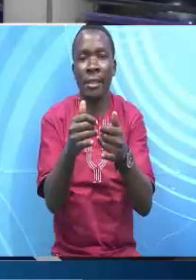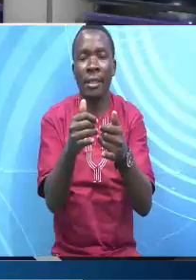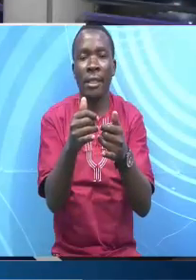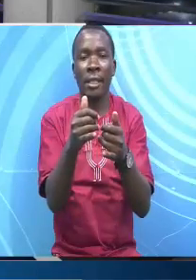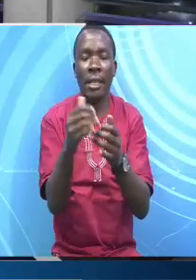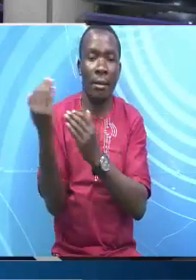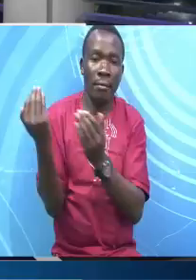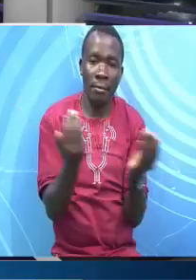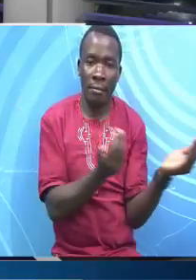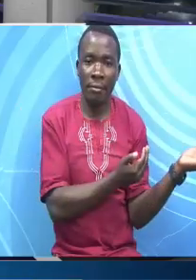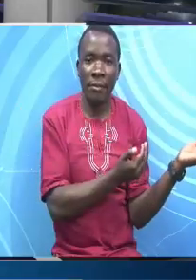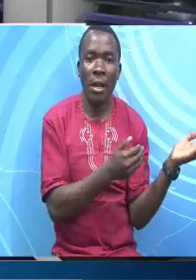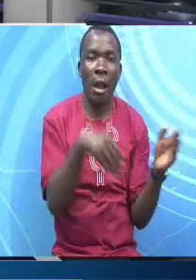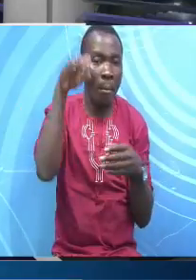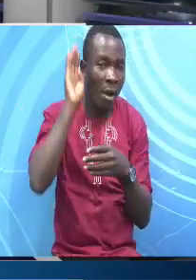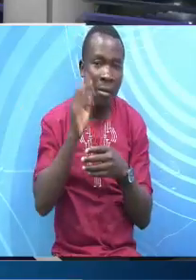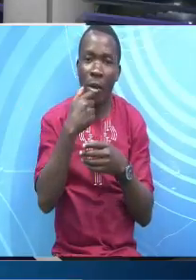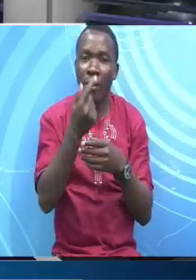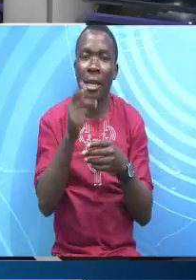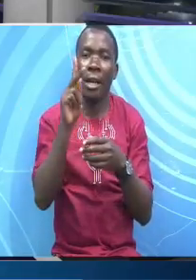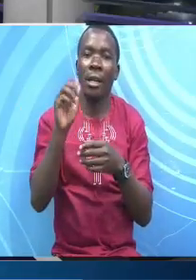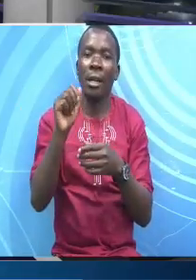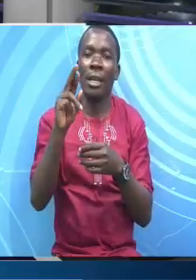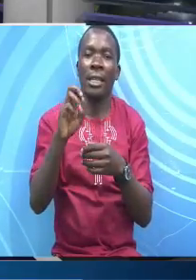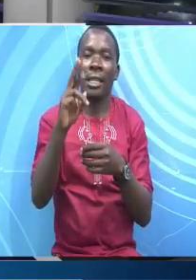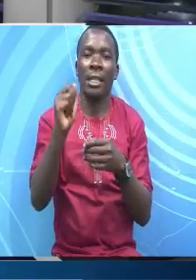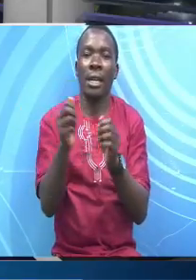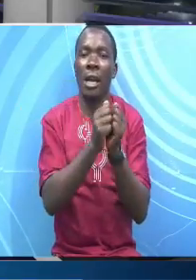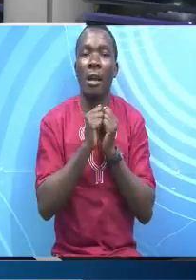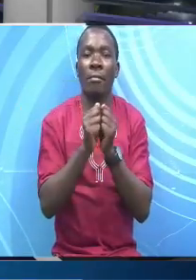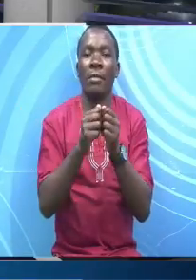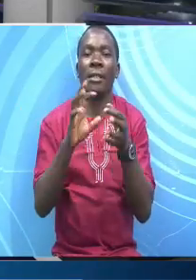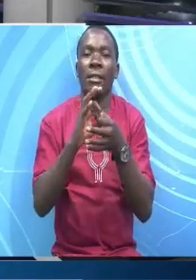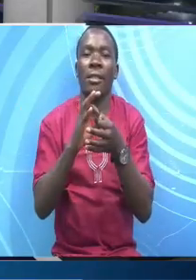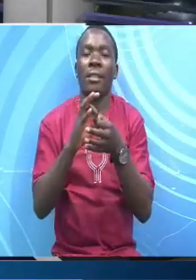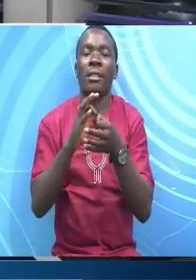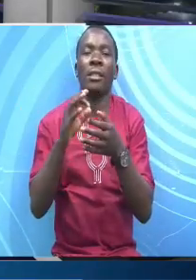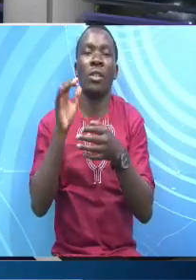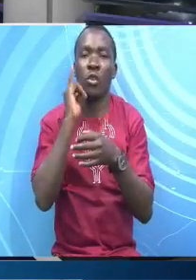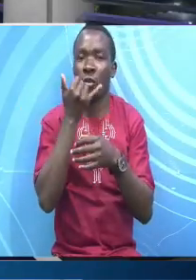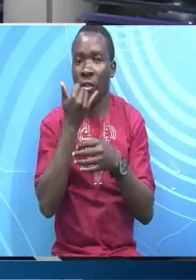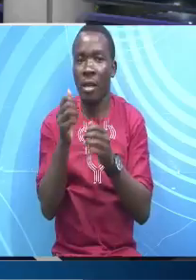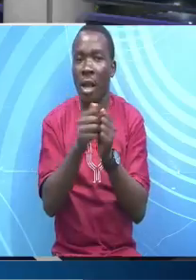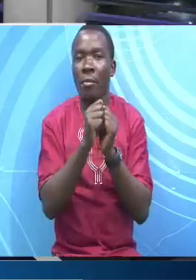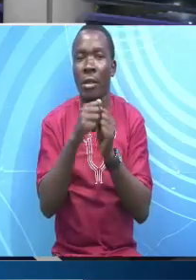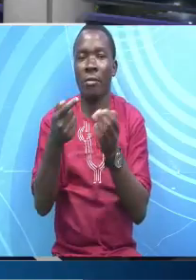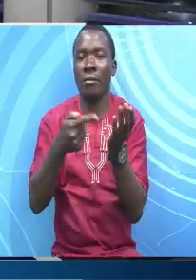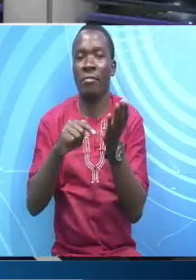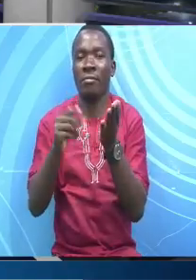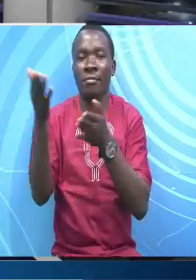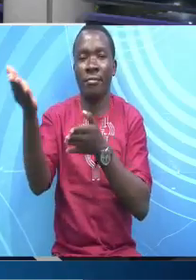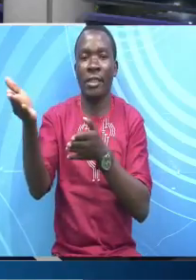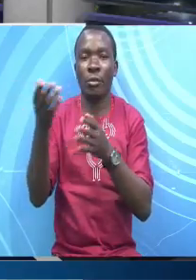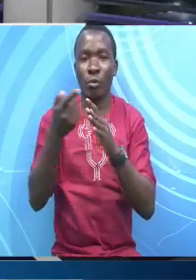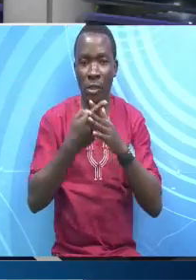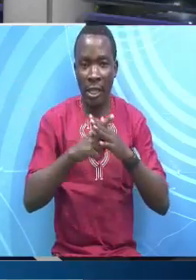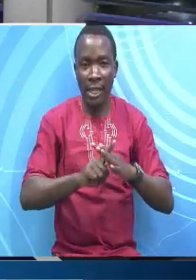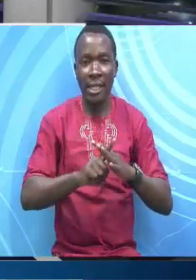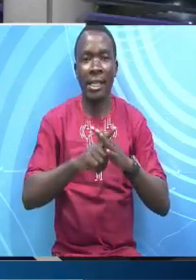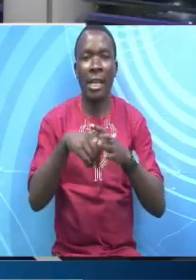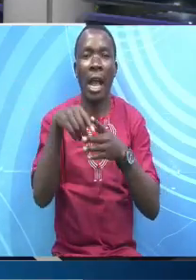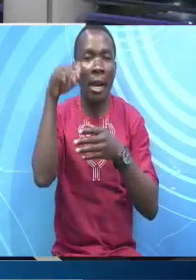Bye kaze muri amakuru mugiye kugizwa nanjye Karera Kayura afatanyije na mugenzi wanjye Joseph. Turi kumwe kandi na ntwati zo ku buhanga bw'ibyuma. Dutangira